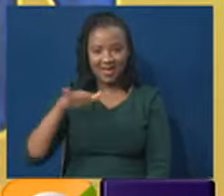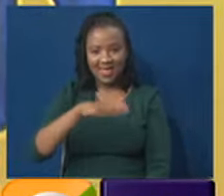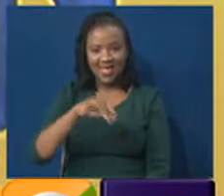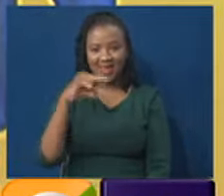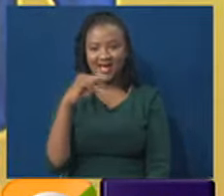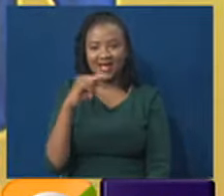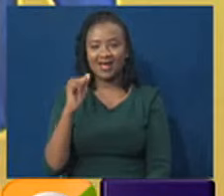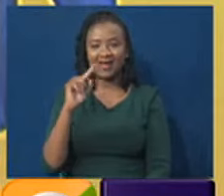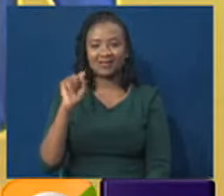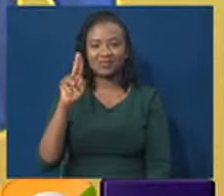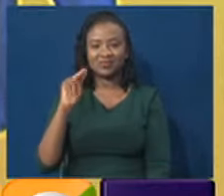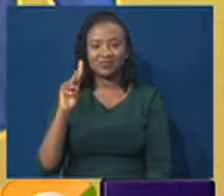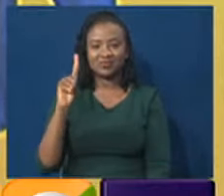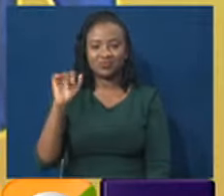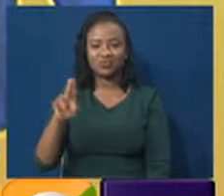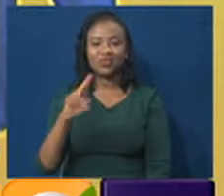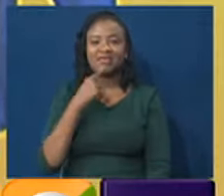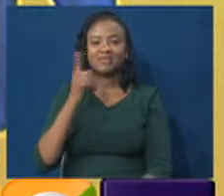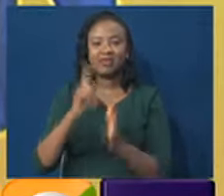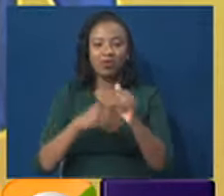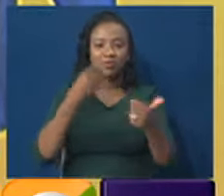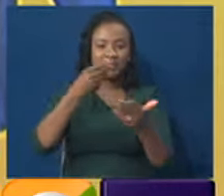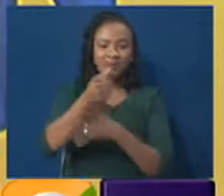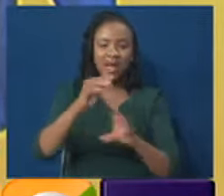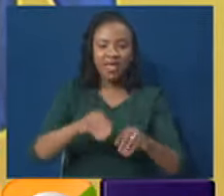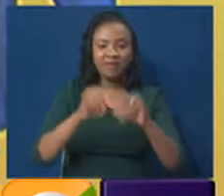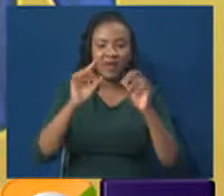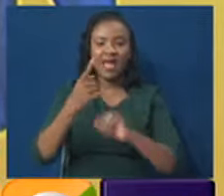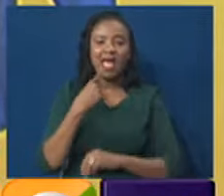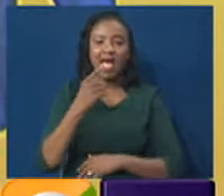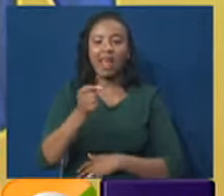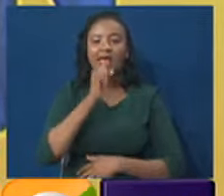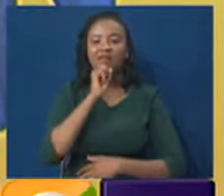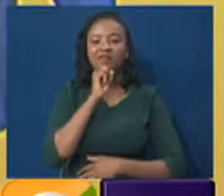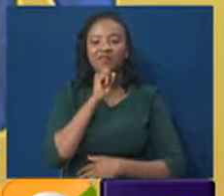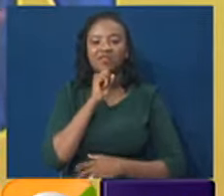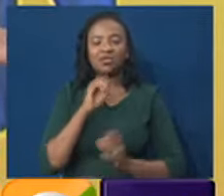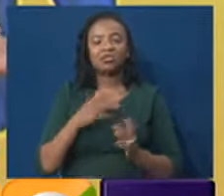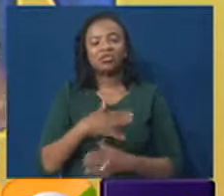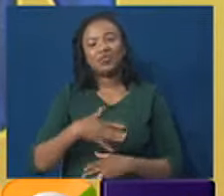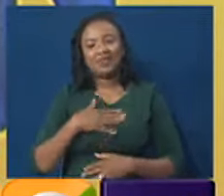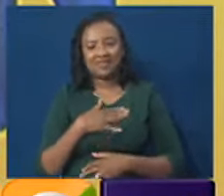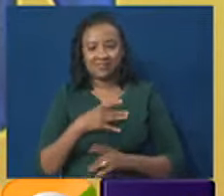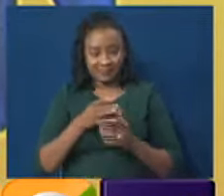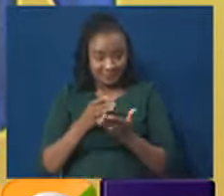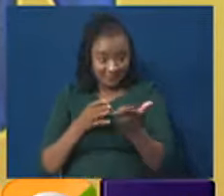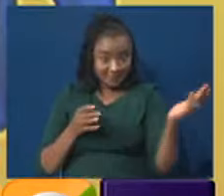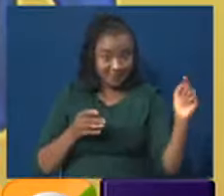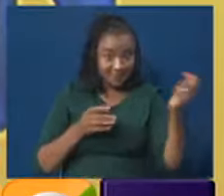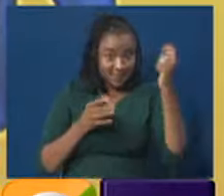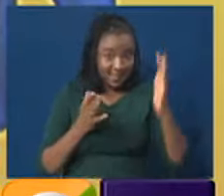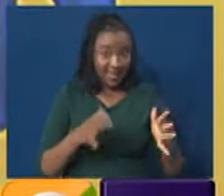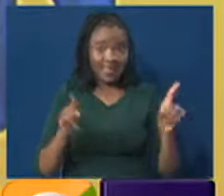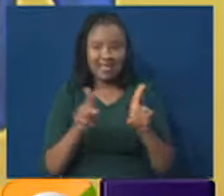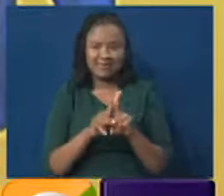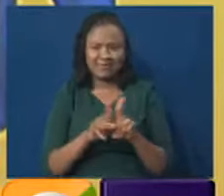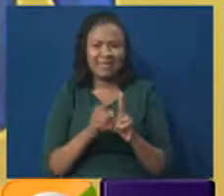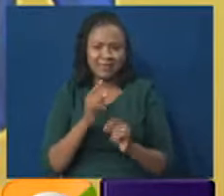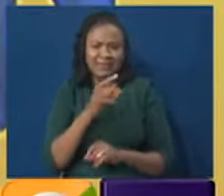yeye amenunua unga leo huko msiliki 150. So tuamini ya kwamba hao ni wa Kenya pia, na pia